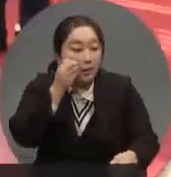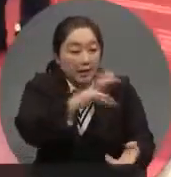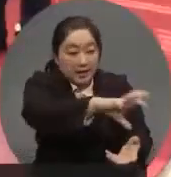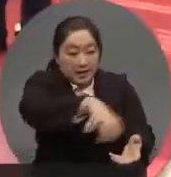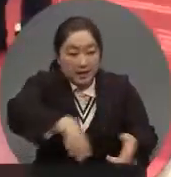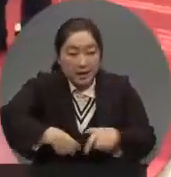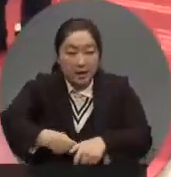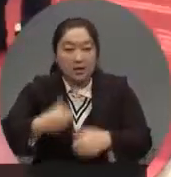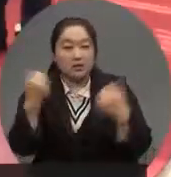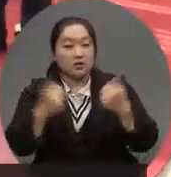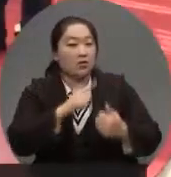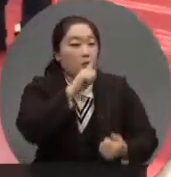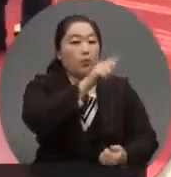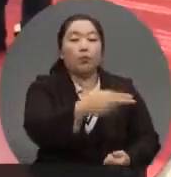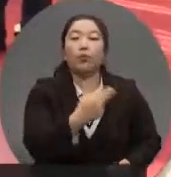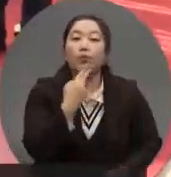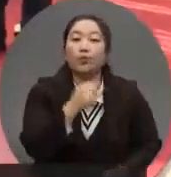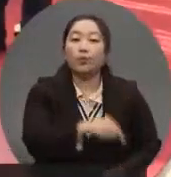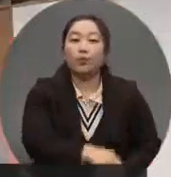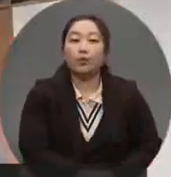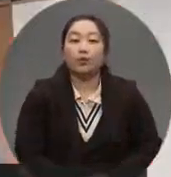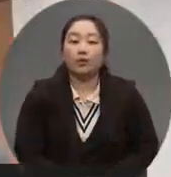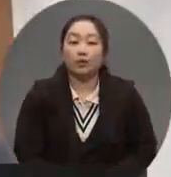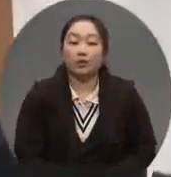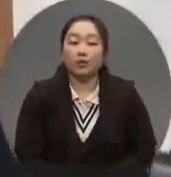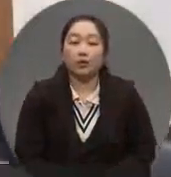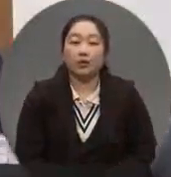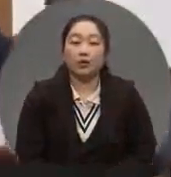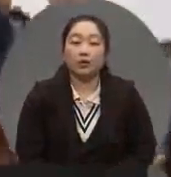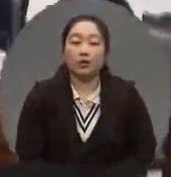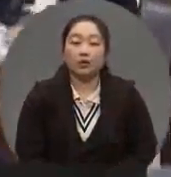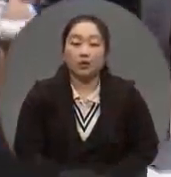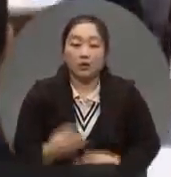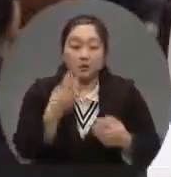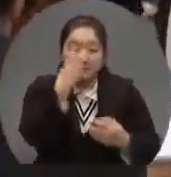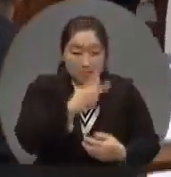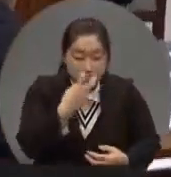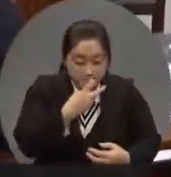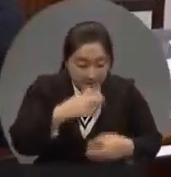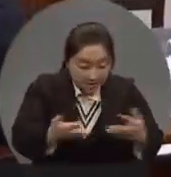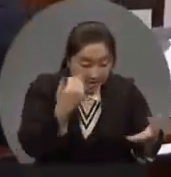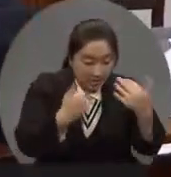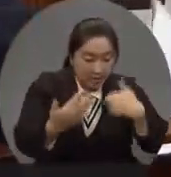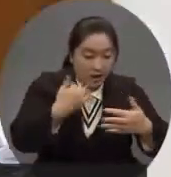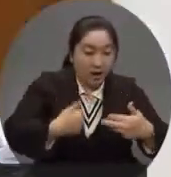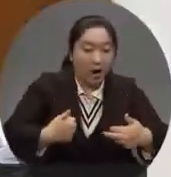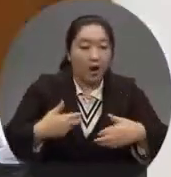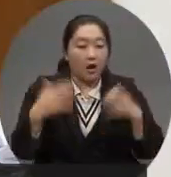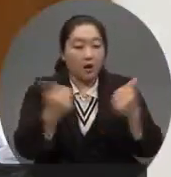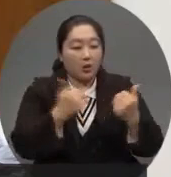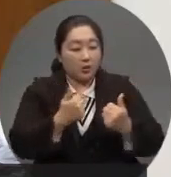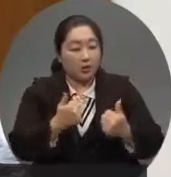쓰고 의회에는 아예 보고하지도 않았습니다 사무감사에서는 도들의가